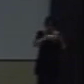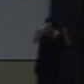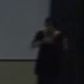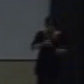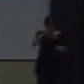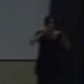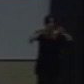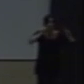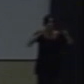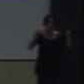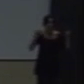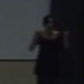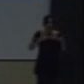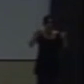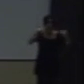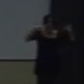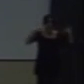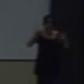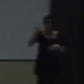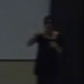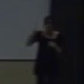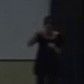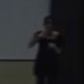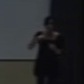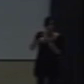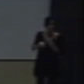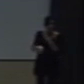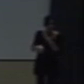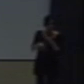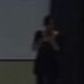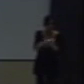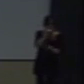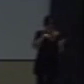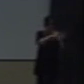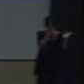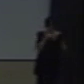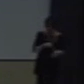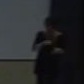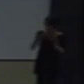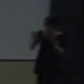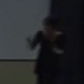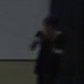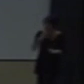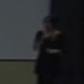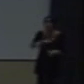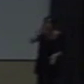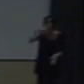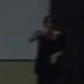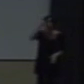al final que no buscant potser els mitjans de comunicació tradicionals. No sé si hi ha alguna paraula